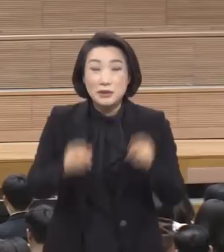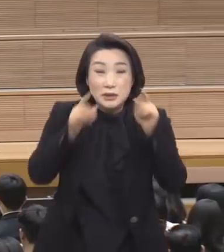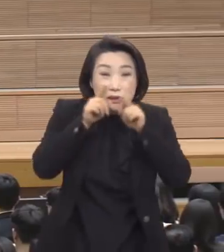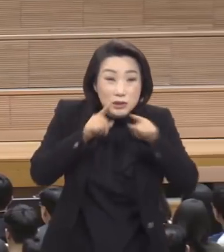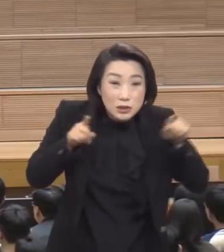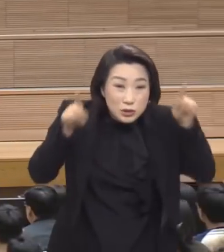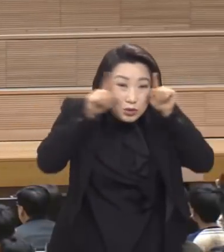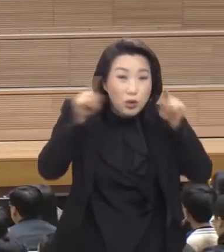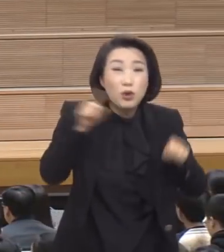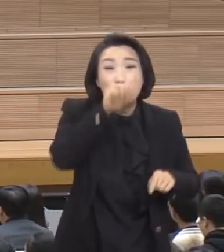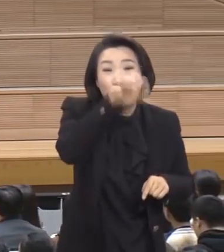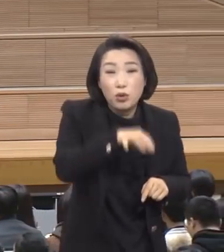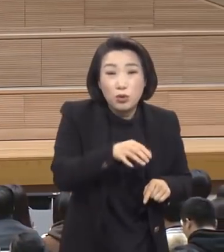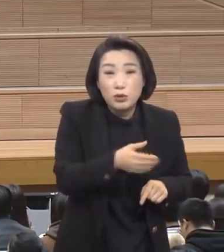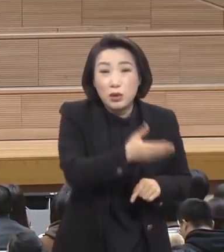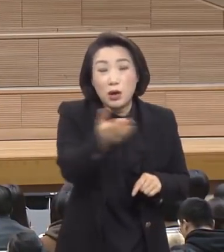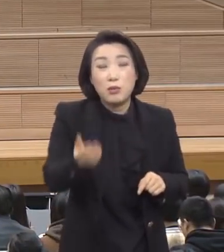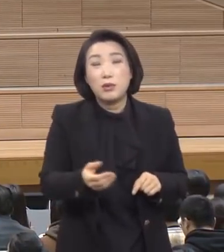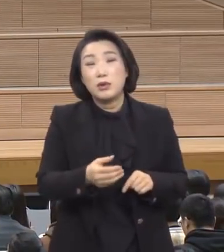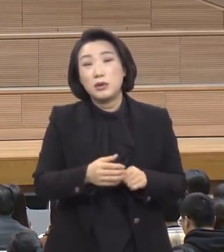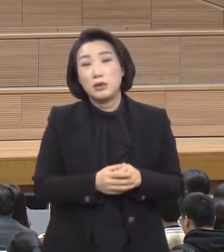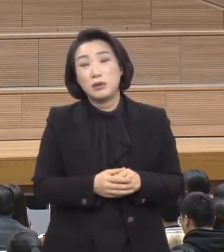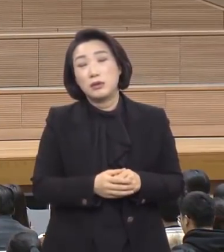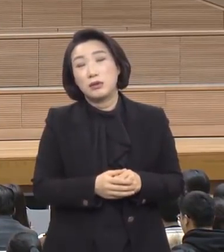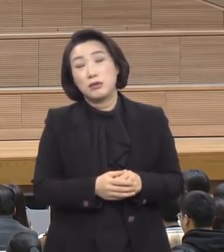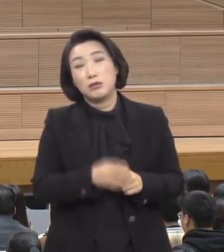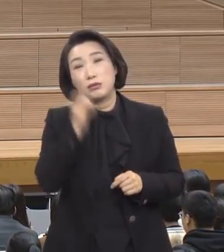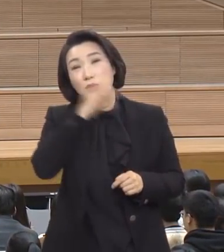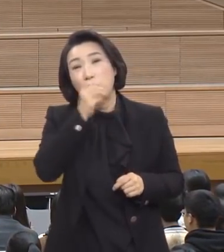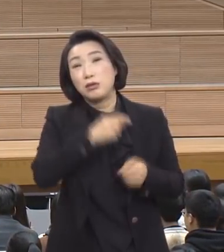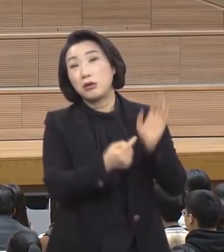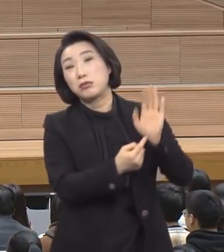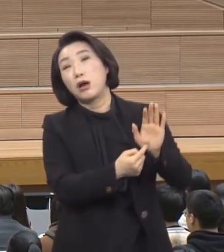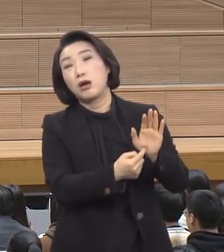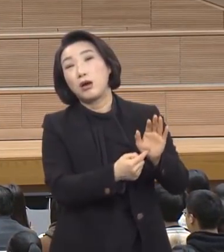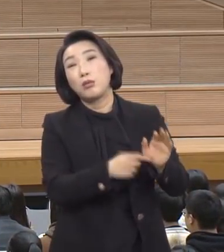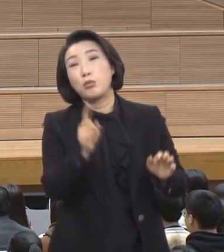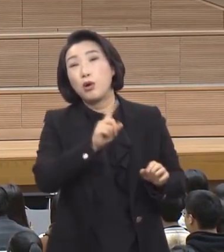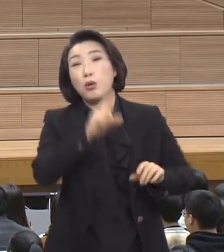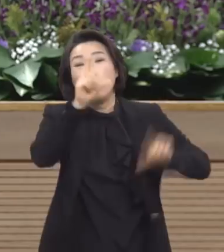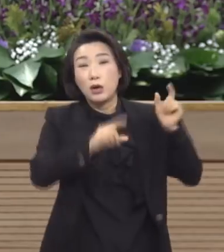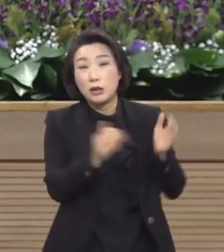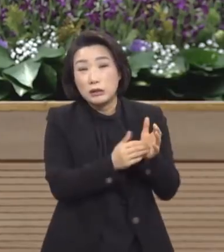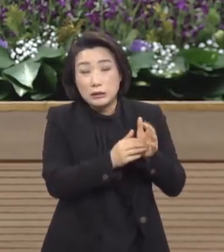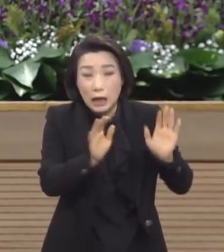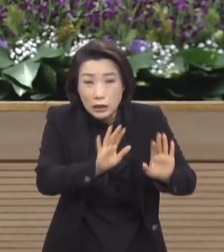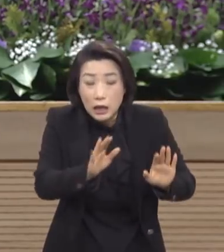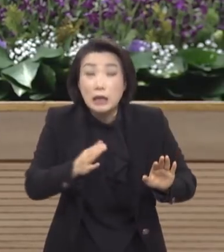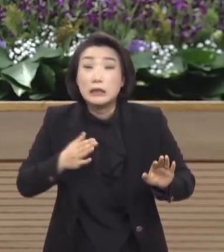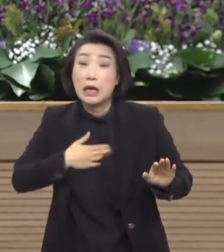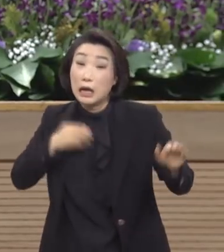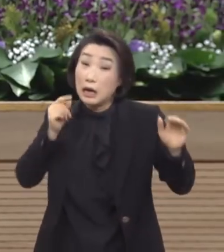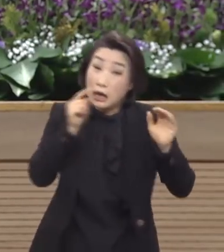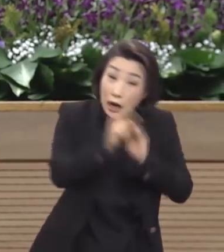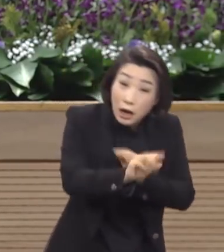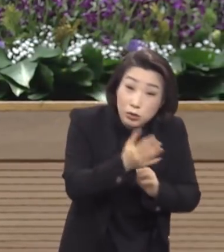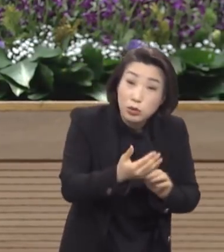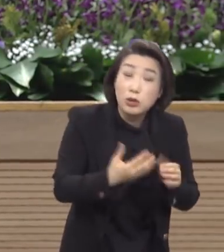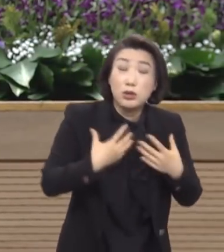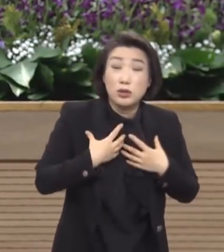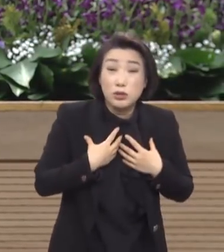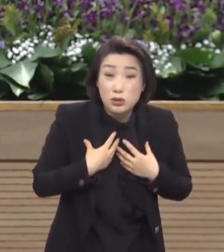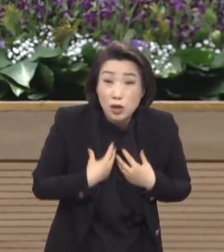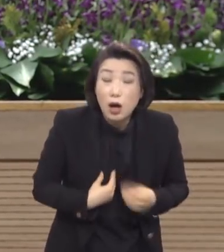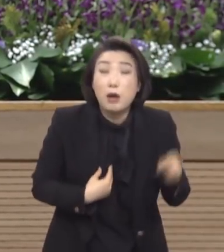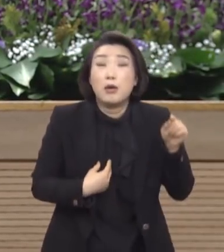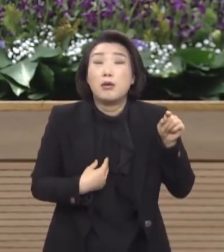지옥은 그냥 상징적인 곳이 아니오. 바로 당신이 갈 수 있는